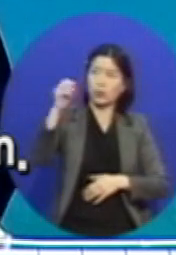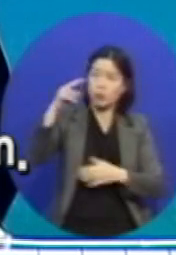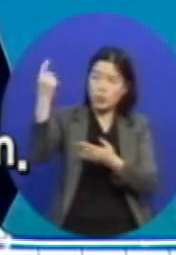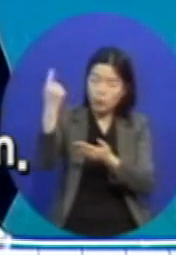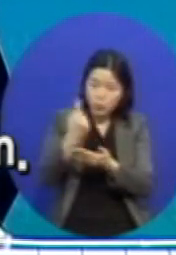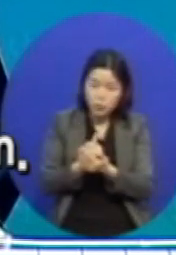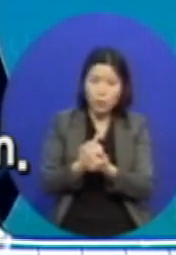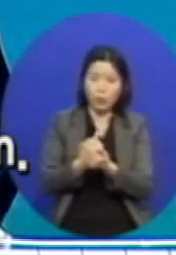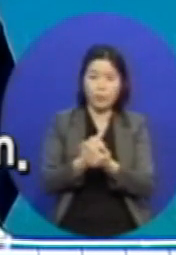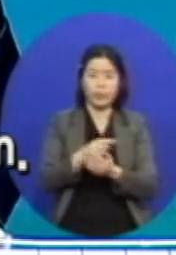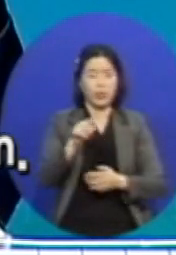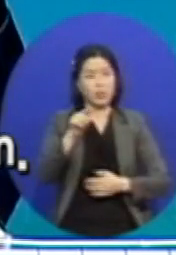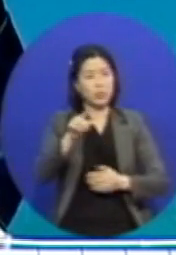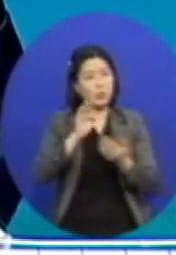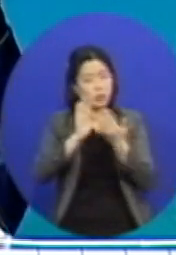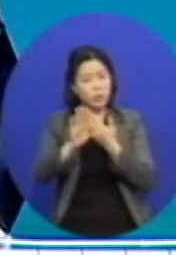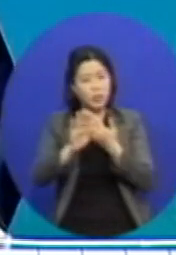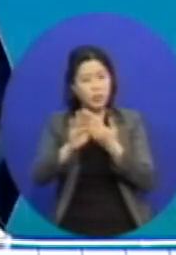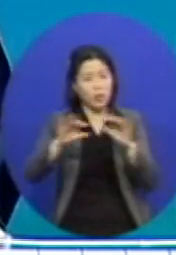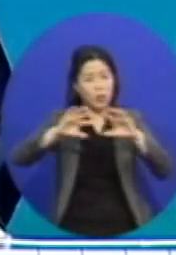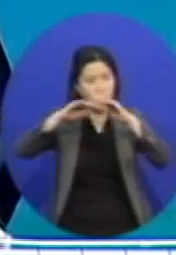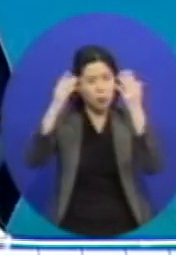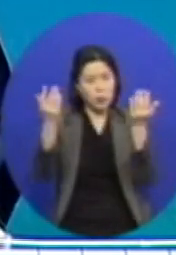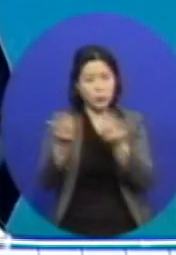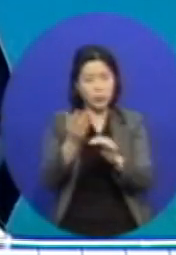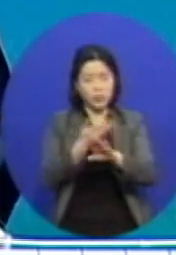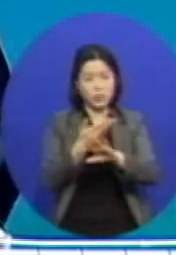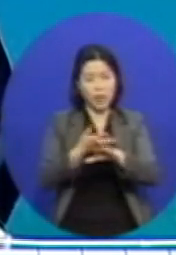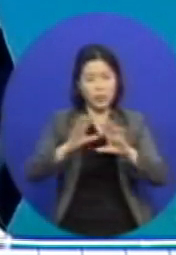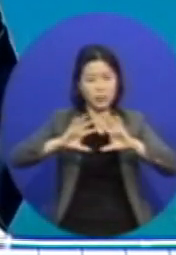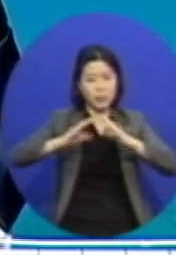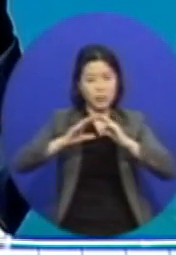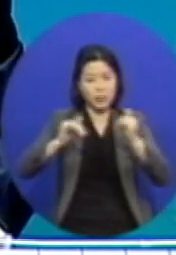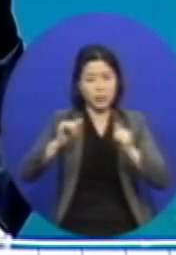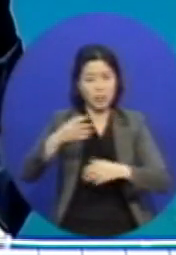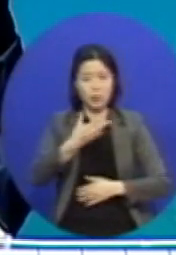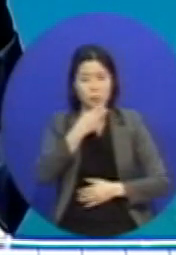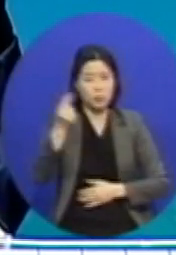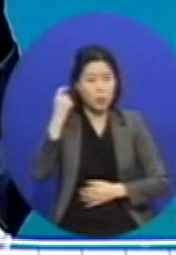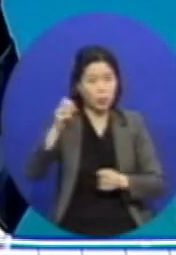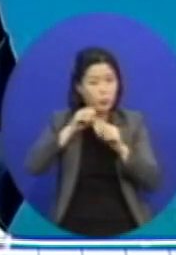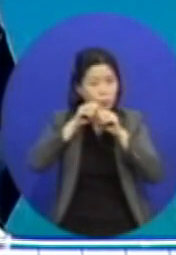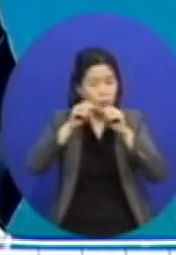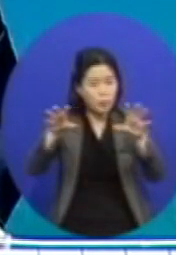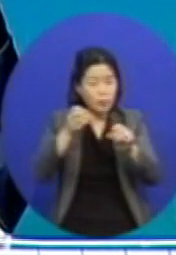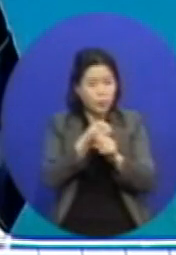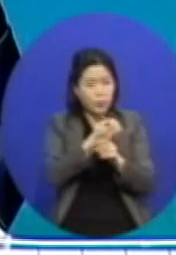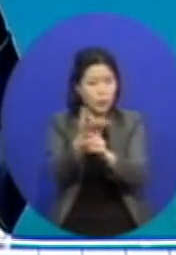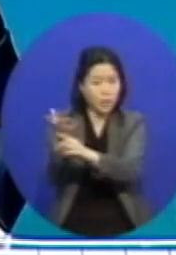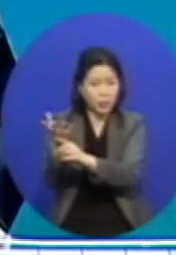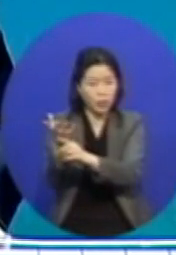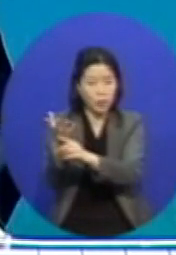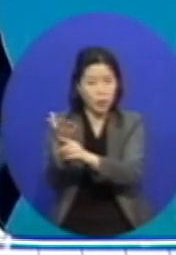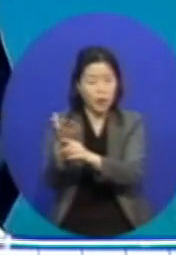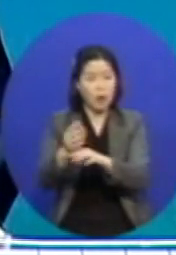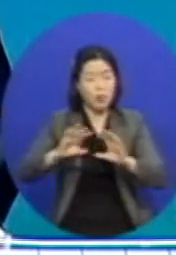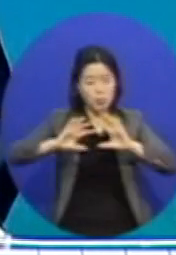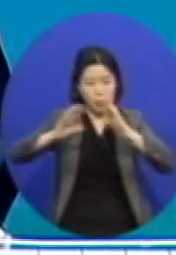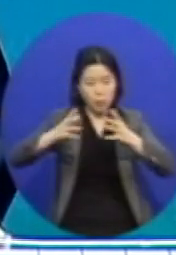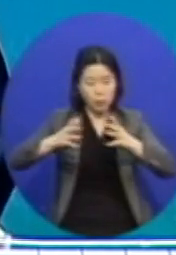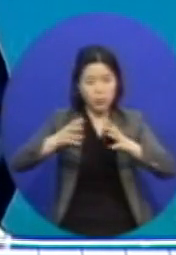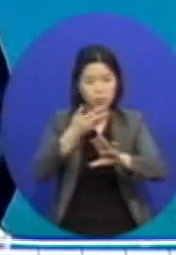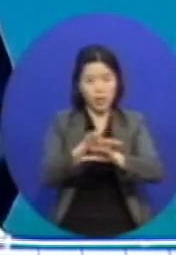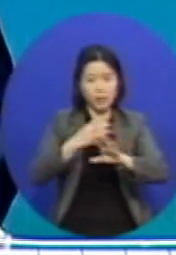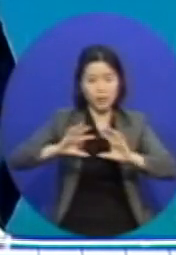그러려면 모든 이방인들에게 복음이 전해지게 되고 이제야 역사는 모든 이방이 모든 족속에게